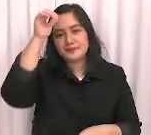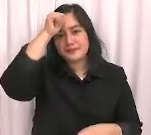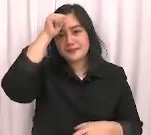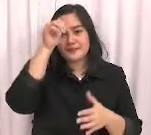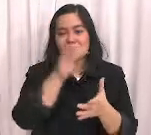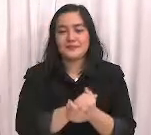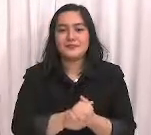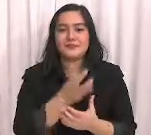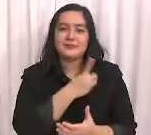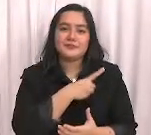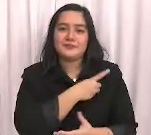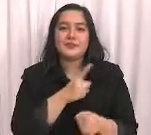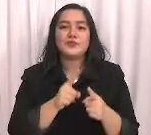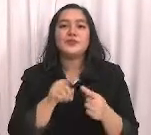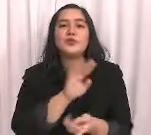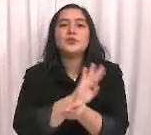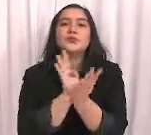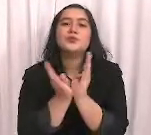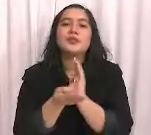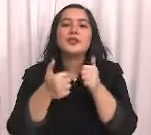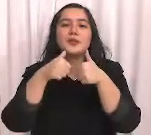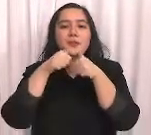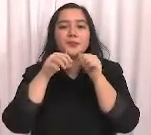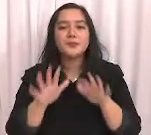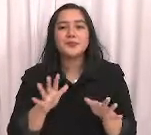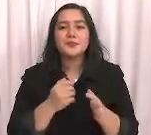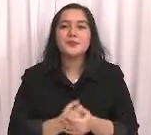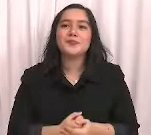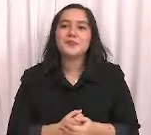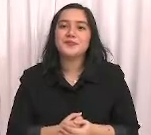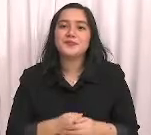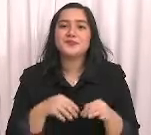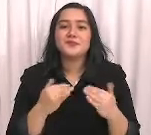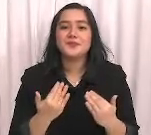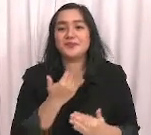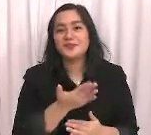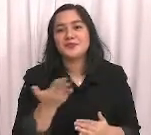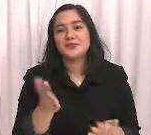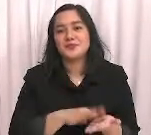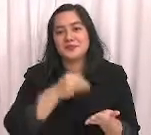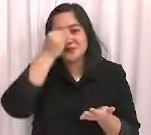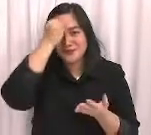Amen. Alright, maganda po ito. So nakikita nyo na po ang virtuous woman. Ano?